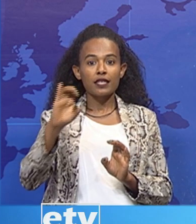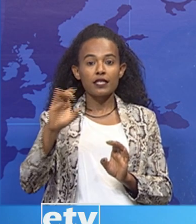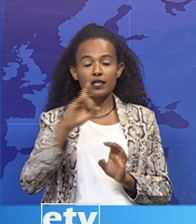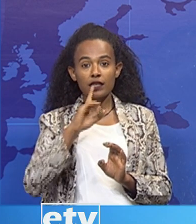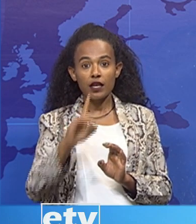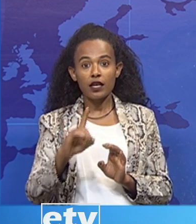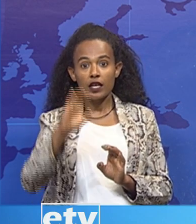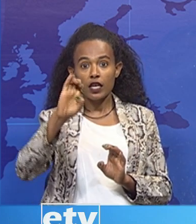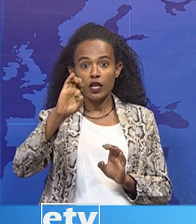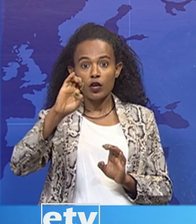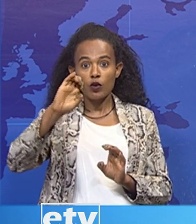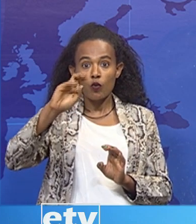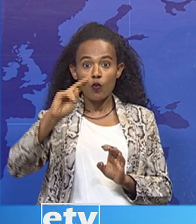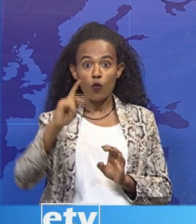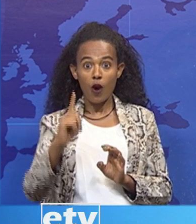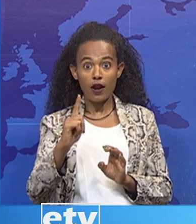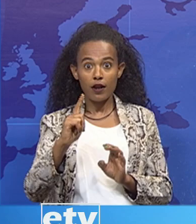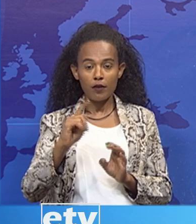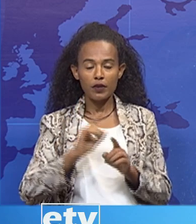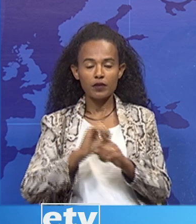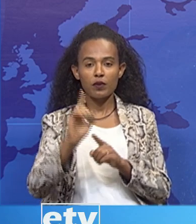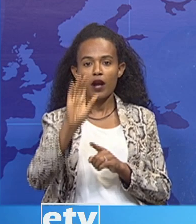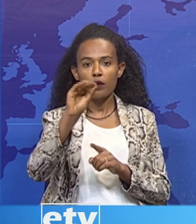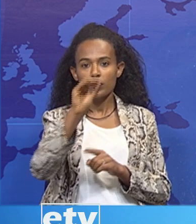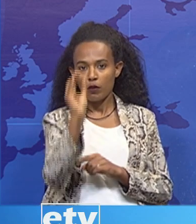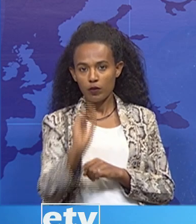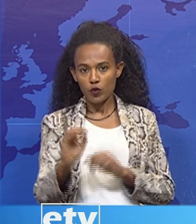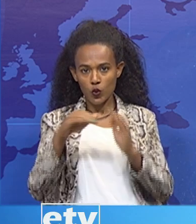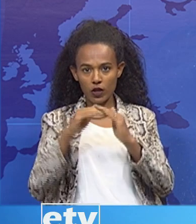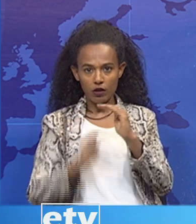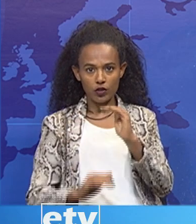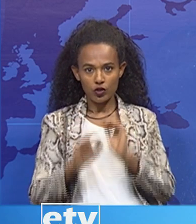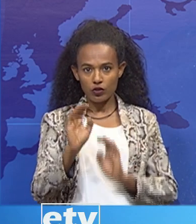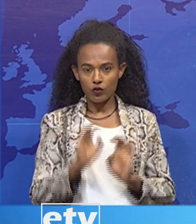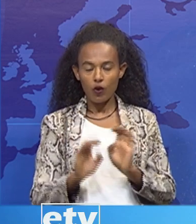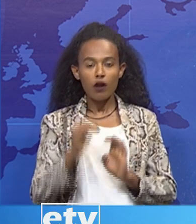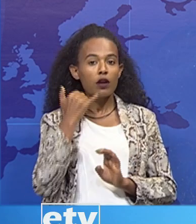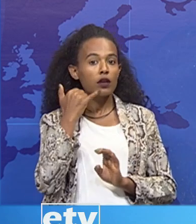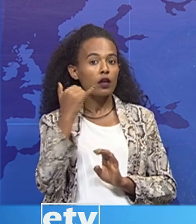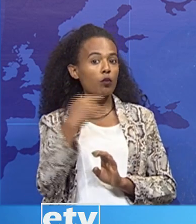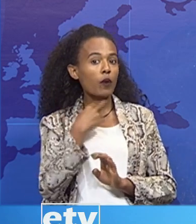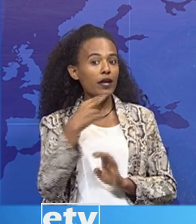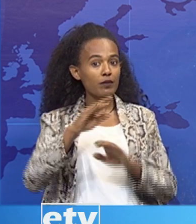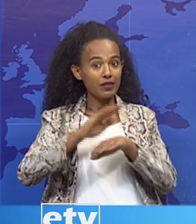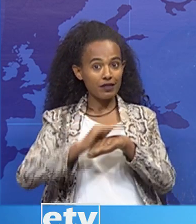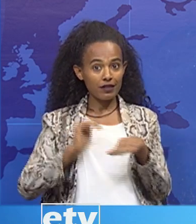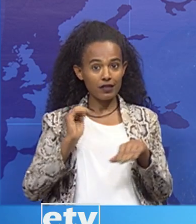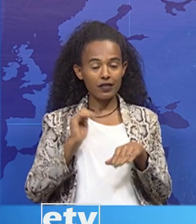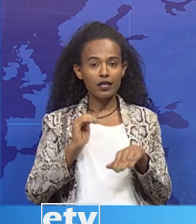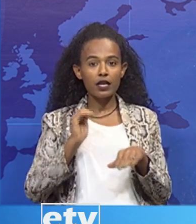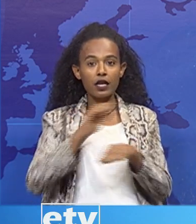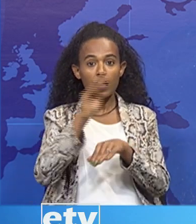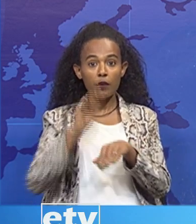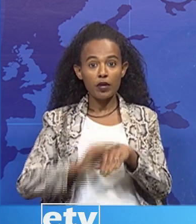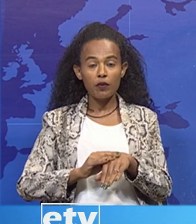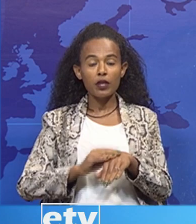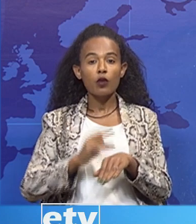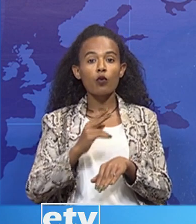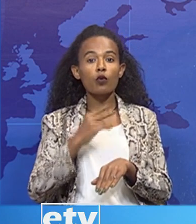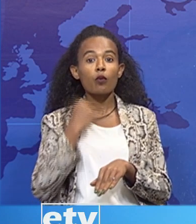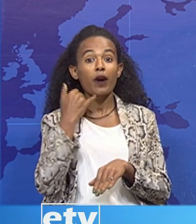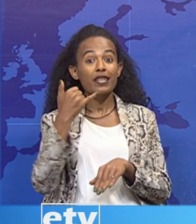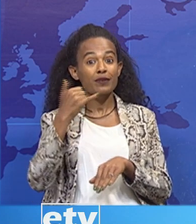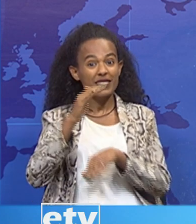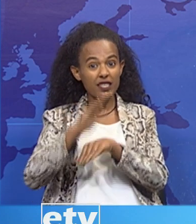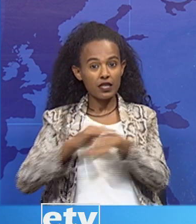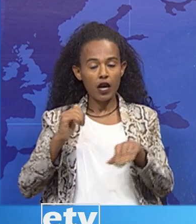ለአይሲዲኤን ኢዋን መስመር የ50 በመቶ ቅናሽ ተደርጓል። የሞባይል ድምፅ ጥሪዎች ከመደበኛው የሞባይል ድምፅ